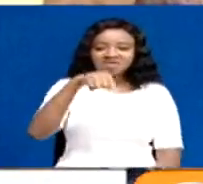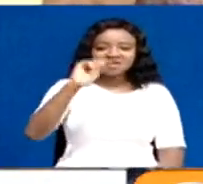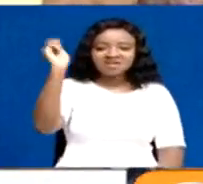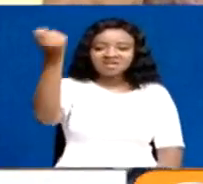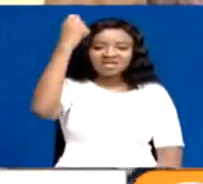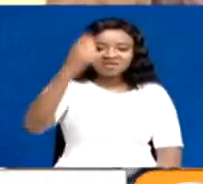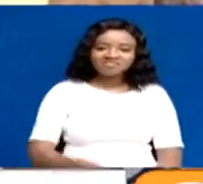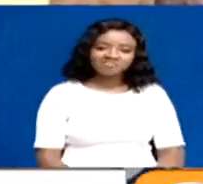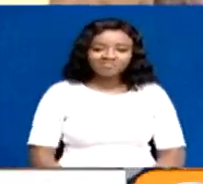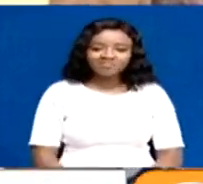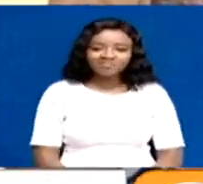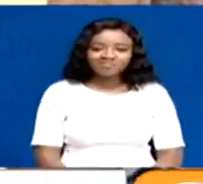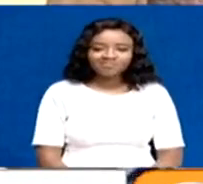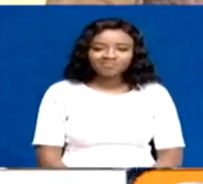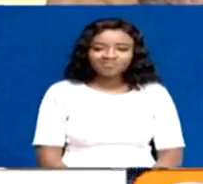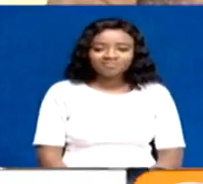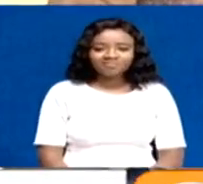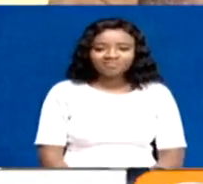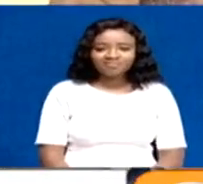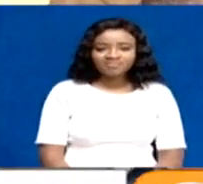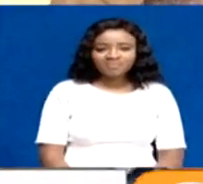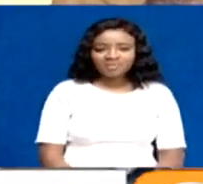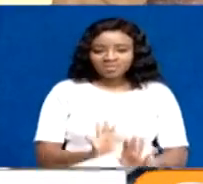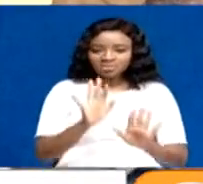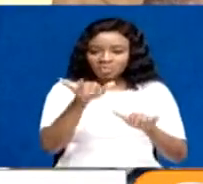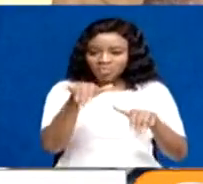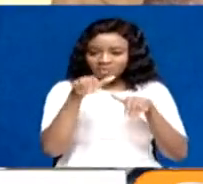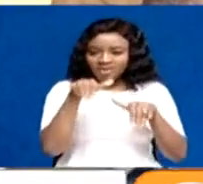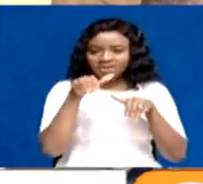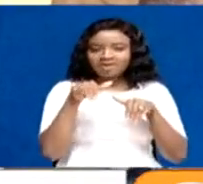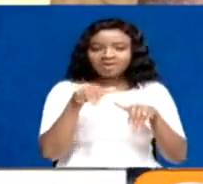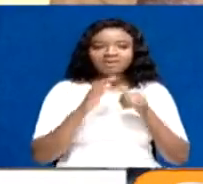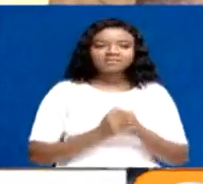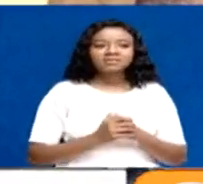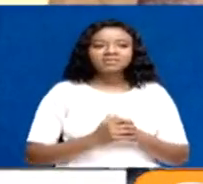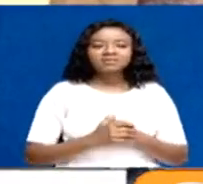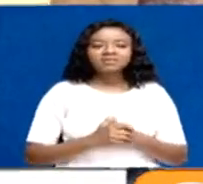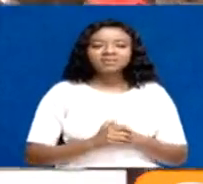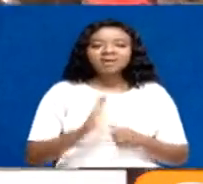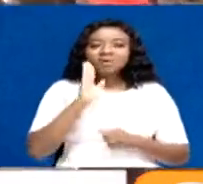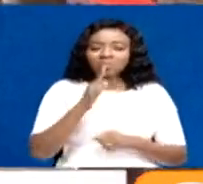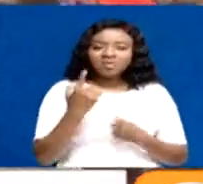letu. Kwa hivyo mtawaambia siku hiyo Jumapili.